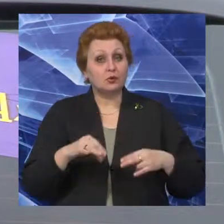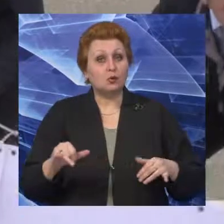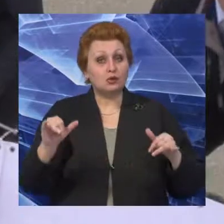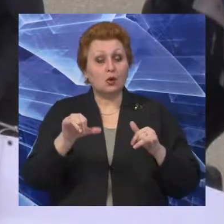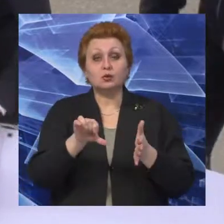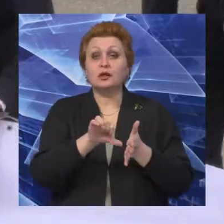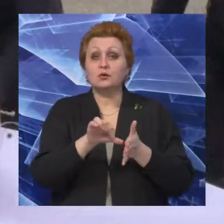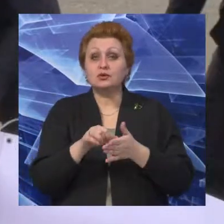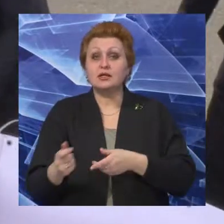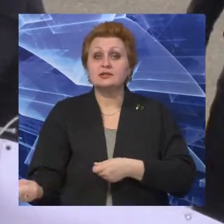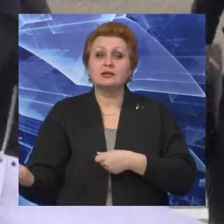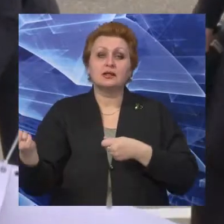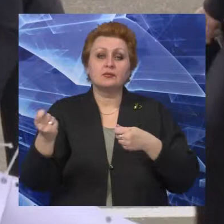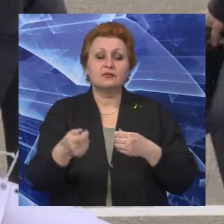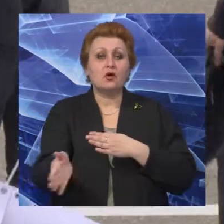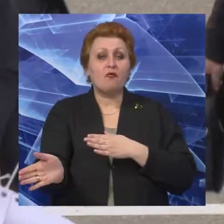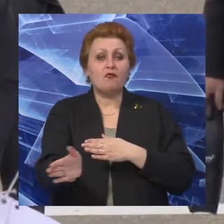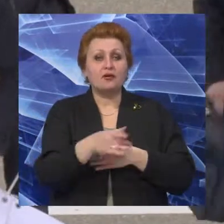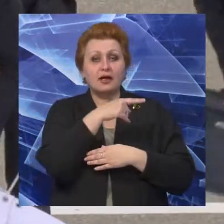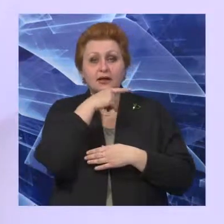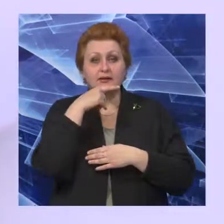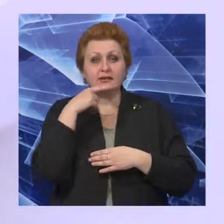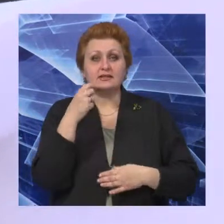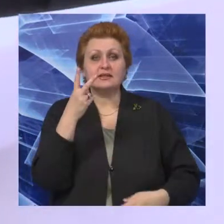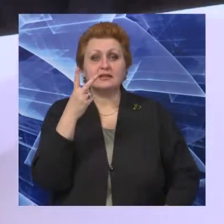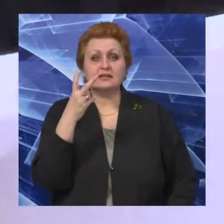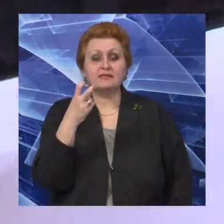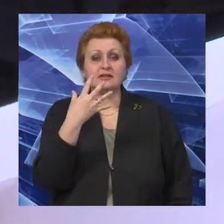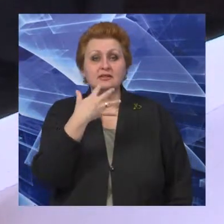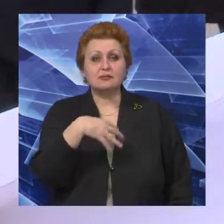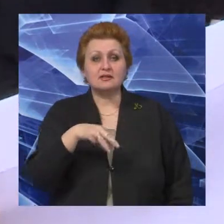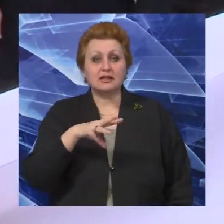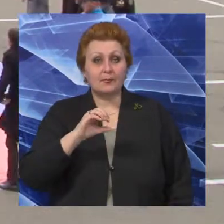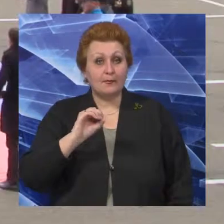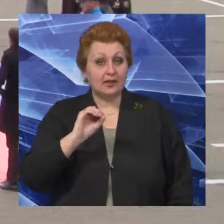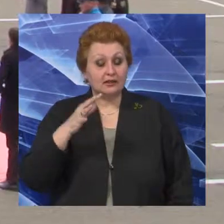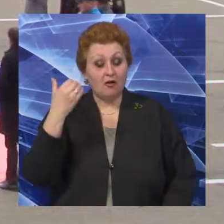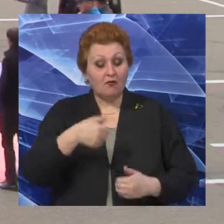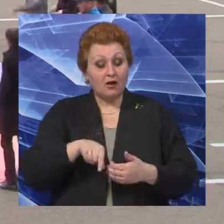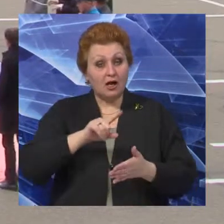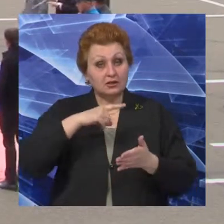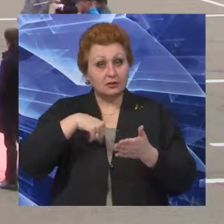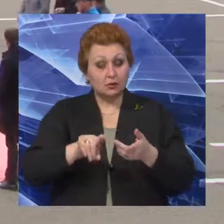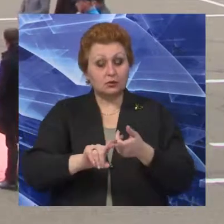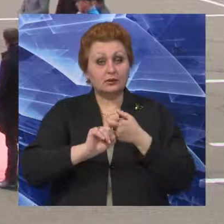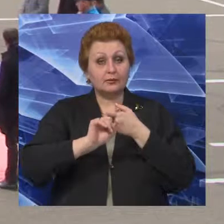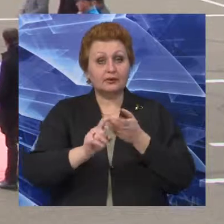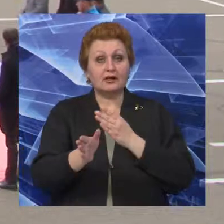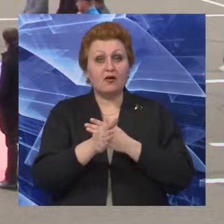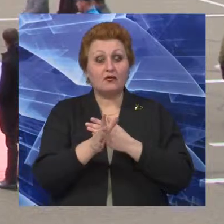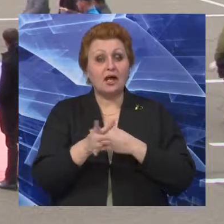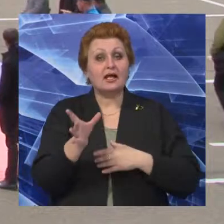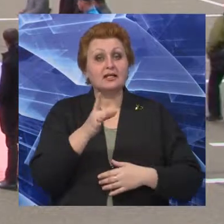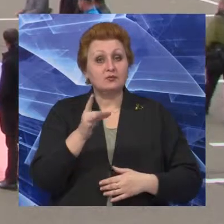куда участники автопробега привезут масштабный флаг России размером около 250 квадратных метров. В каждом городе к нему будут прикреплять